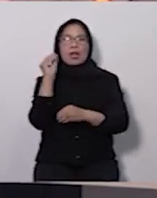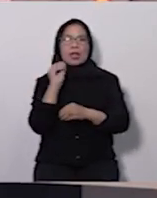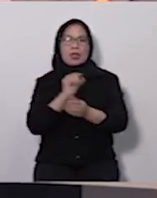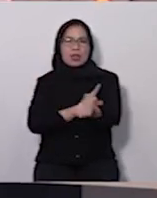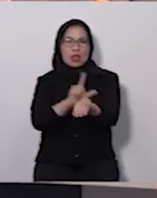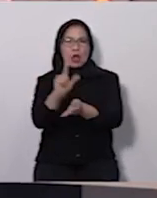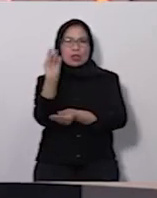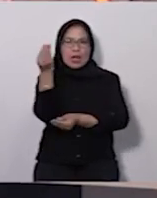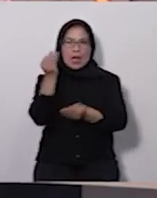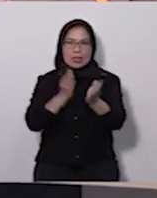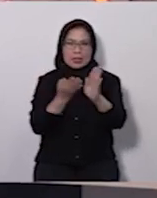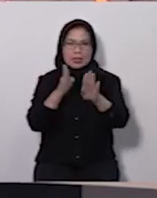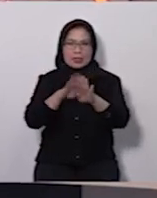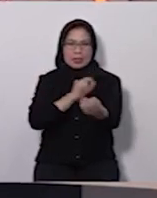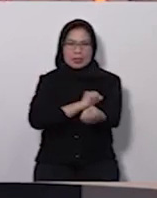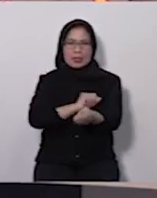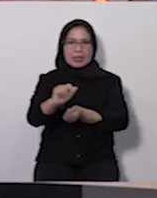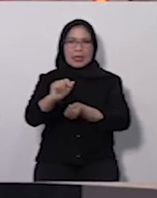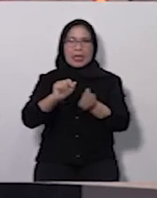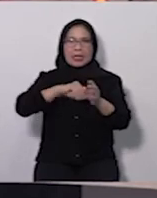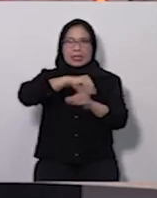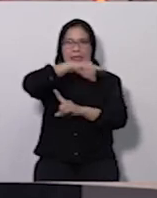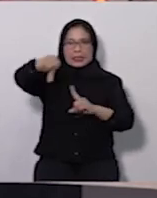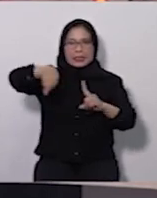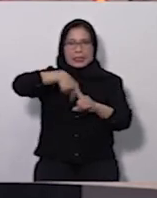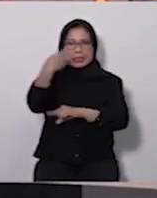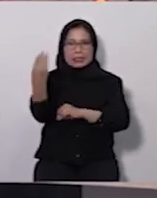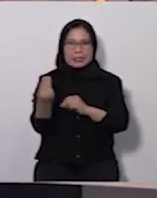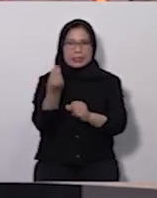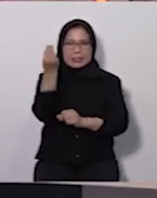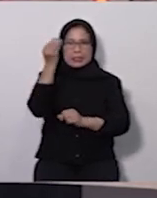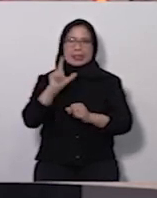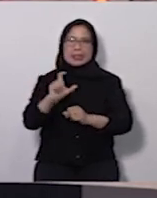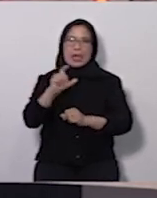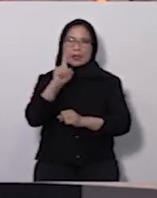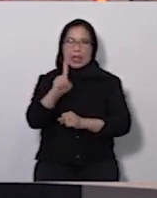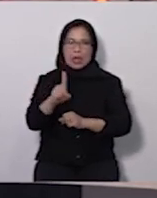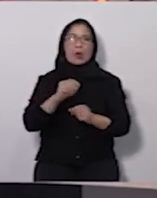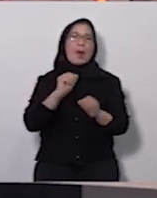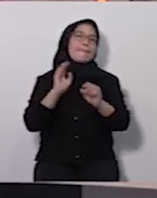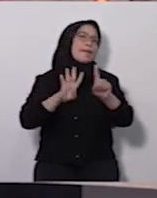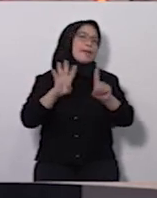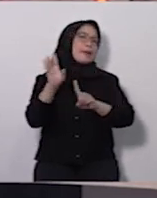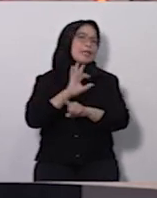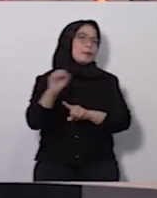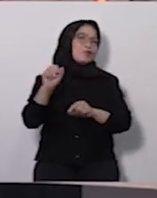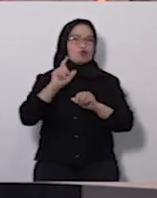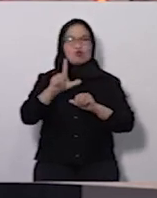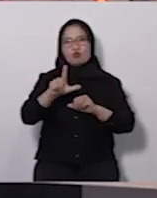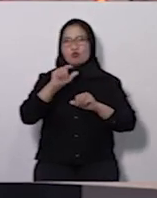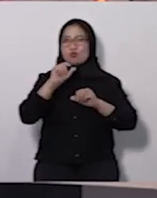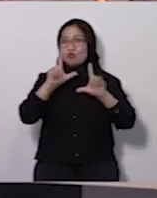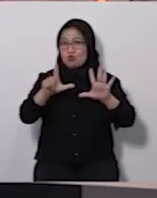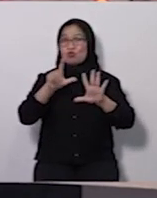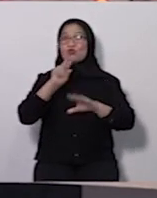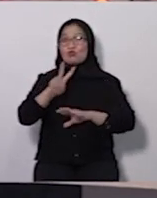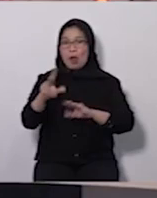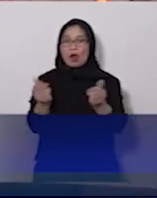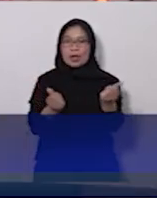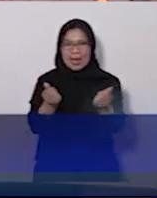melalui Gerbang Tol Jagorawi Ciawi 1 sebanyak 14.072 kendaraan